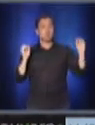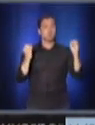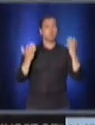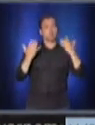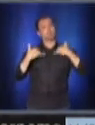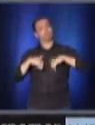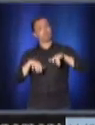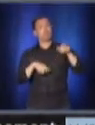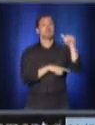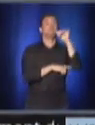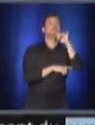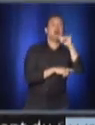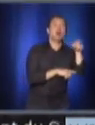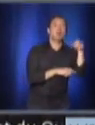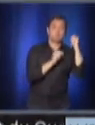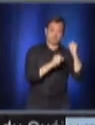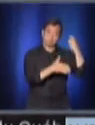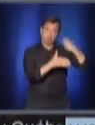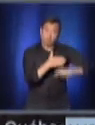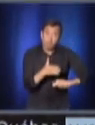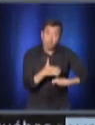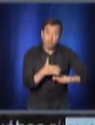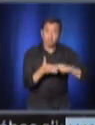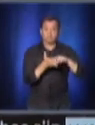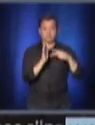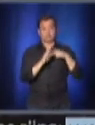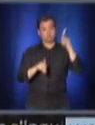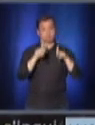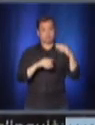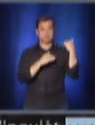Mais les citoyens, vous appelez à la responsabilité depuis le début. Je ne pense pas qu'il y ait temps